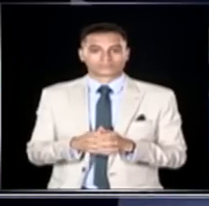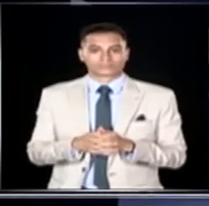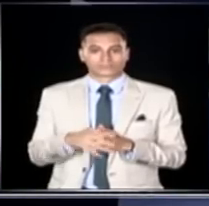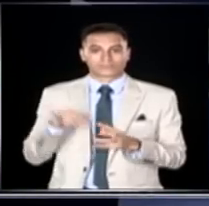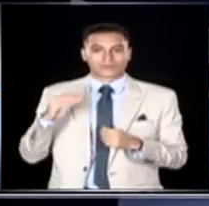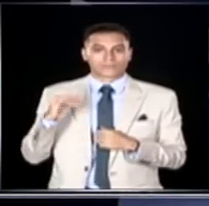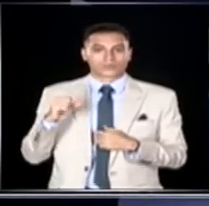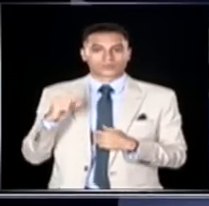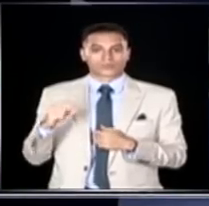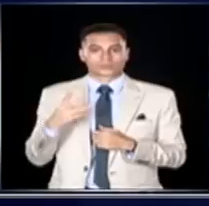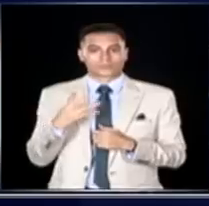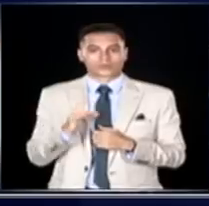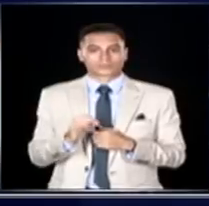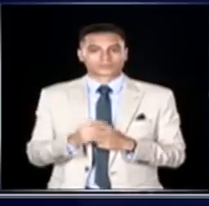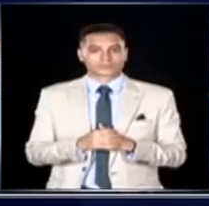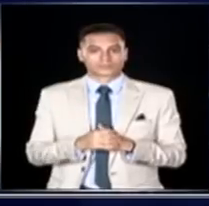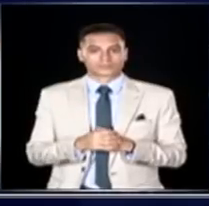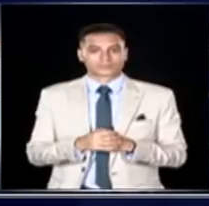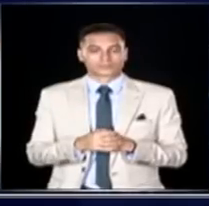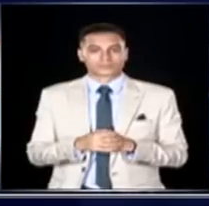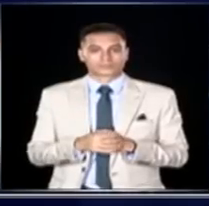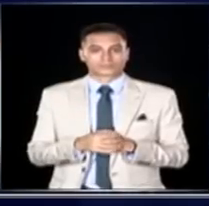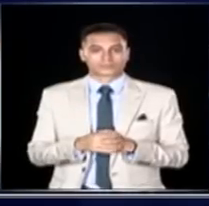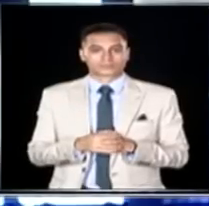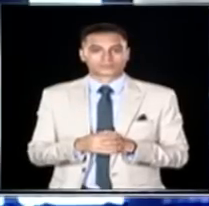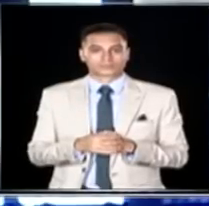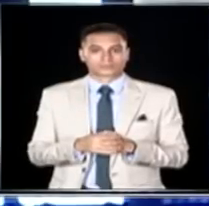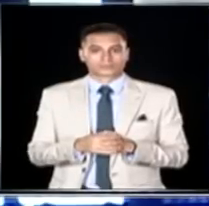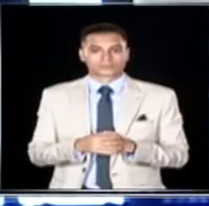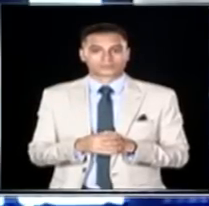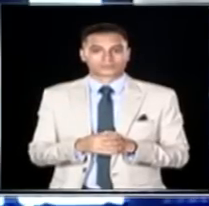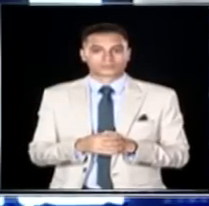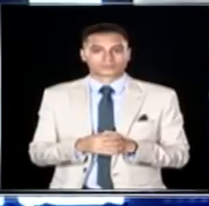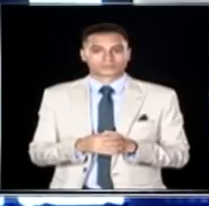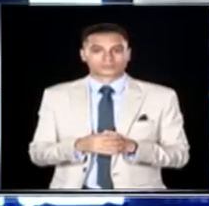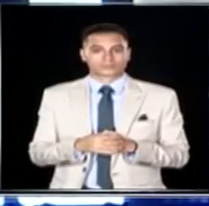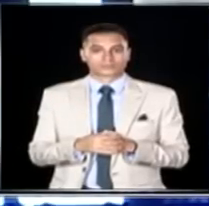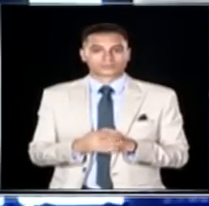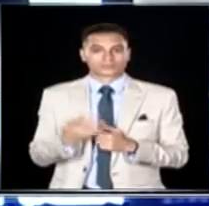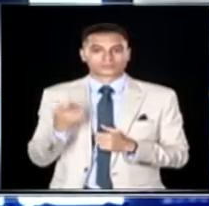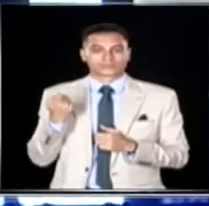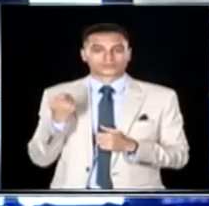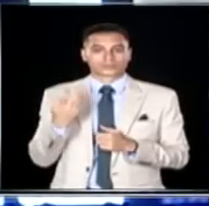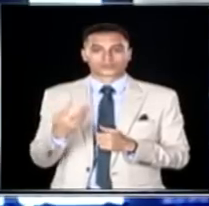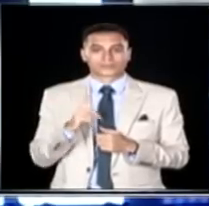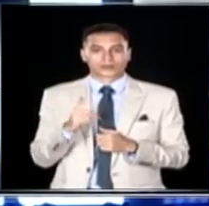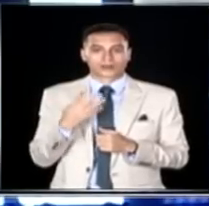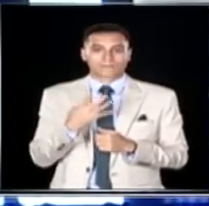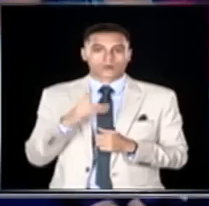محمود خميس إجابتك؟ 54. هي مش 45، هي 54.